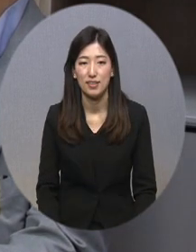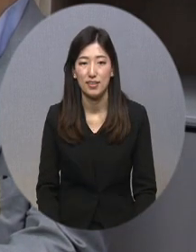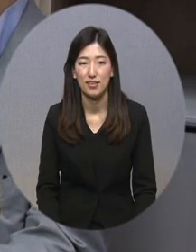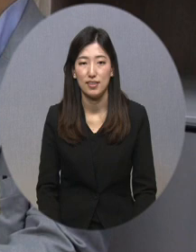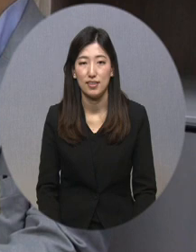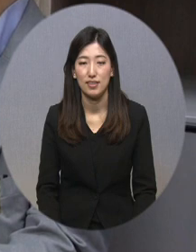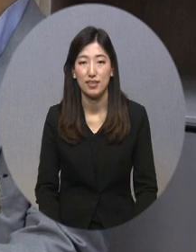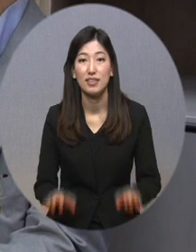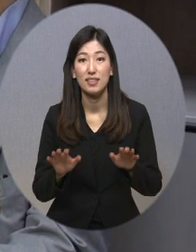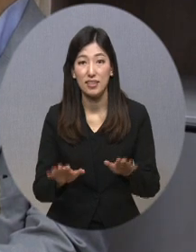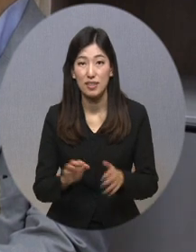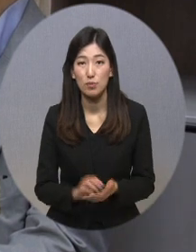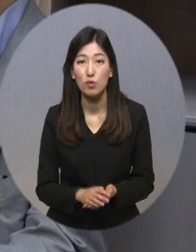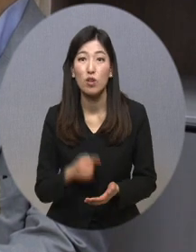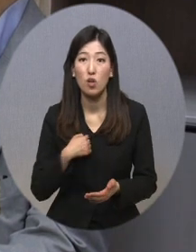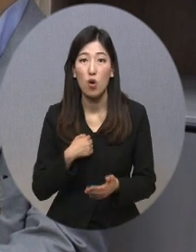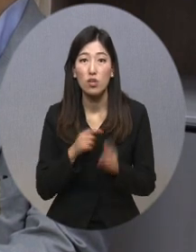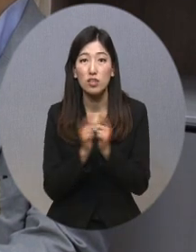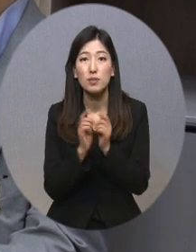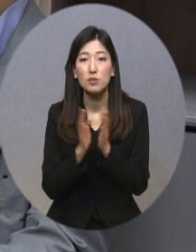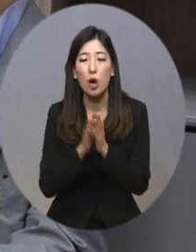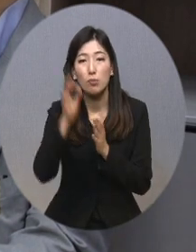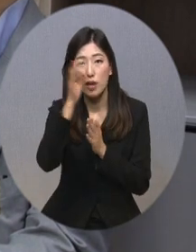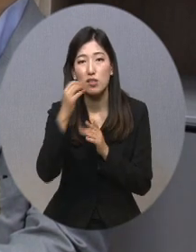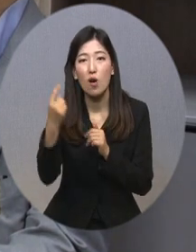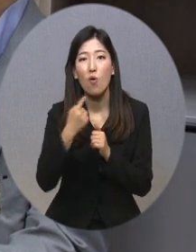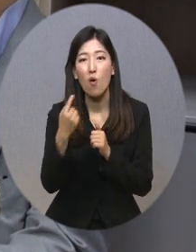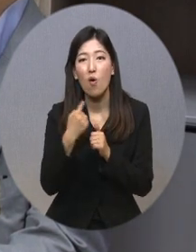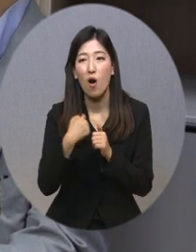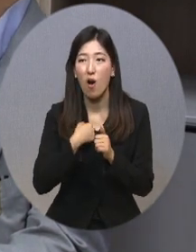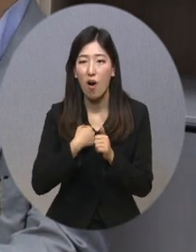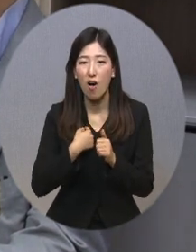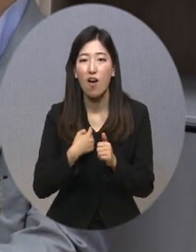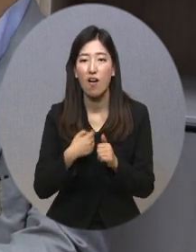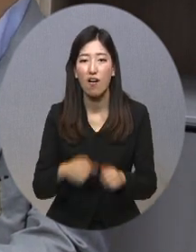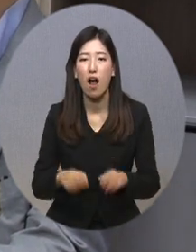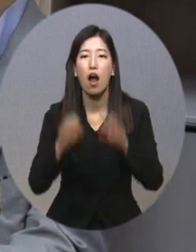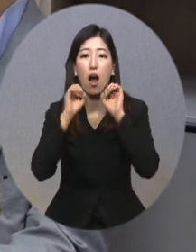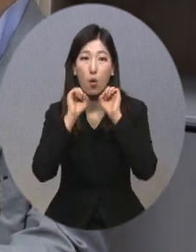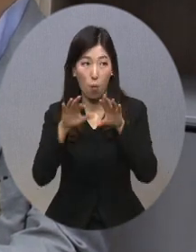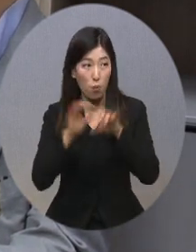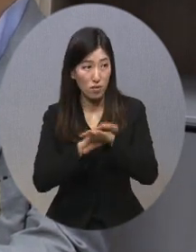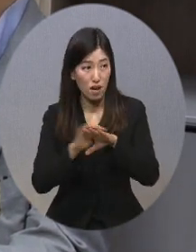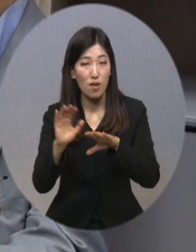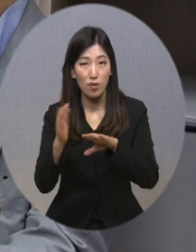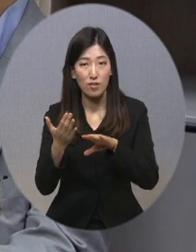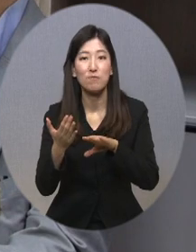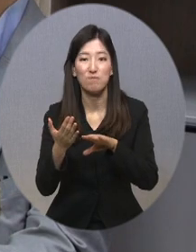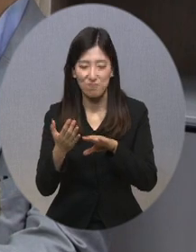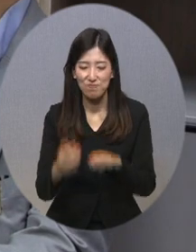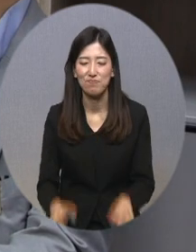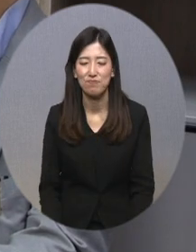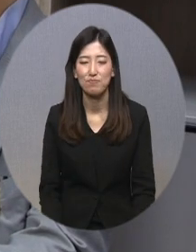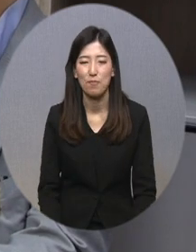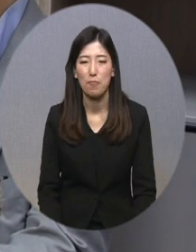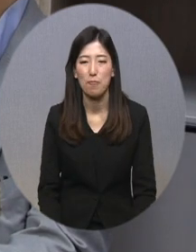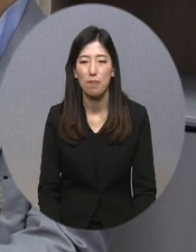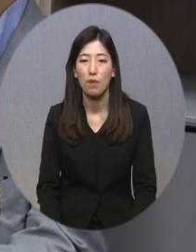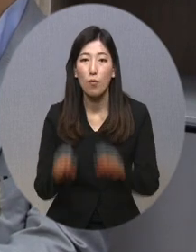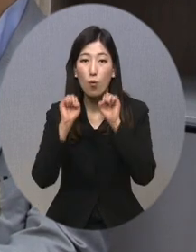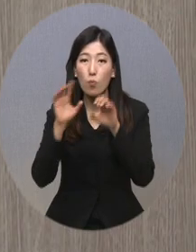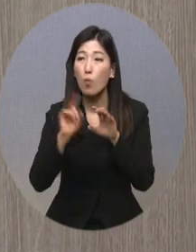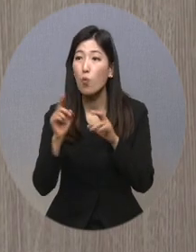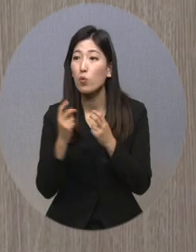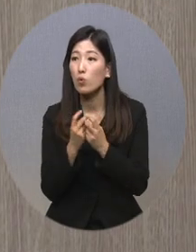사항을 통해서 찾아오시는 분들이 이제 상담을 받고 있어요. 홍보가 많이 되었다는 얘기군요. 그렇죠. 예. 어떤 식으로 홍보가 되어